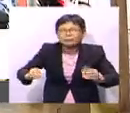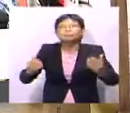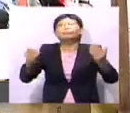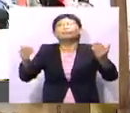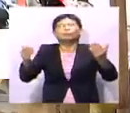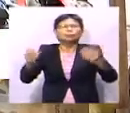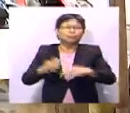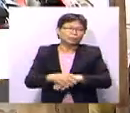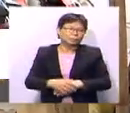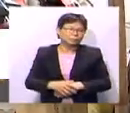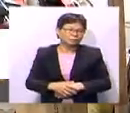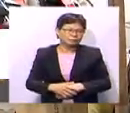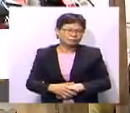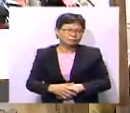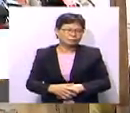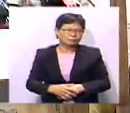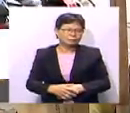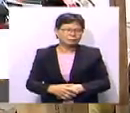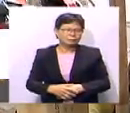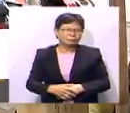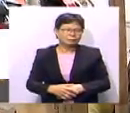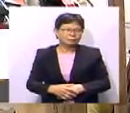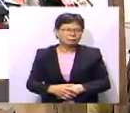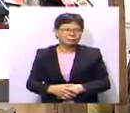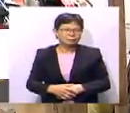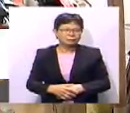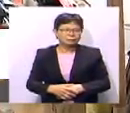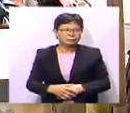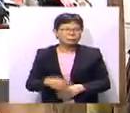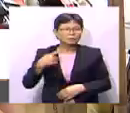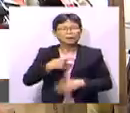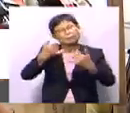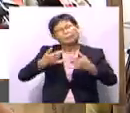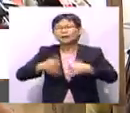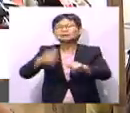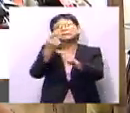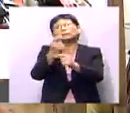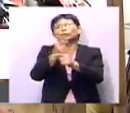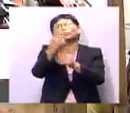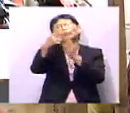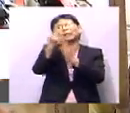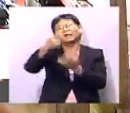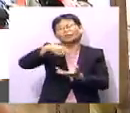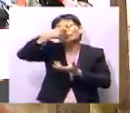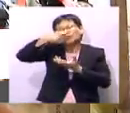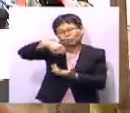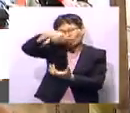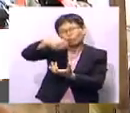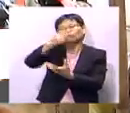10 periuk tu habislah hari ni. Berapa ringgit jual? Kita masih kekalkan harga lama dalam RM2 lah.